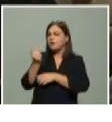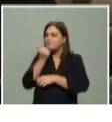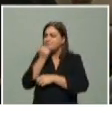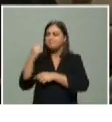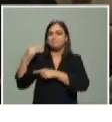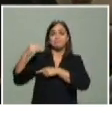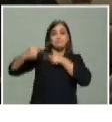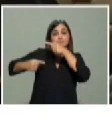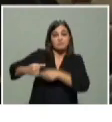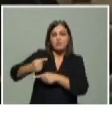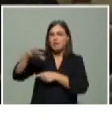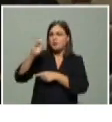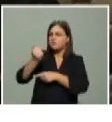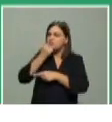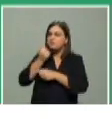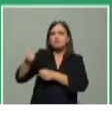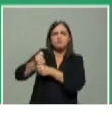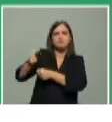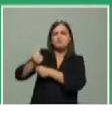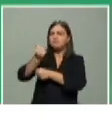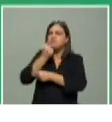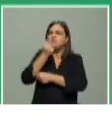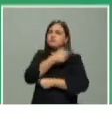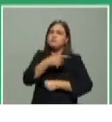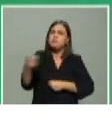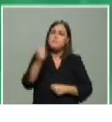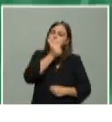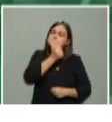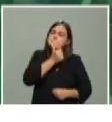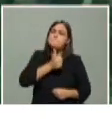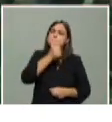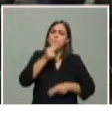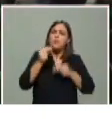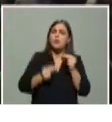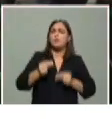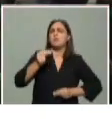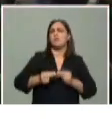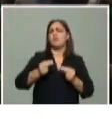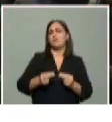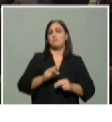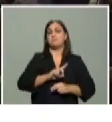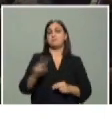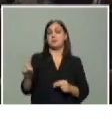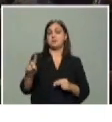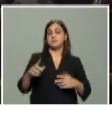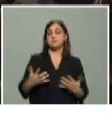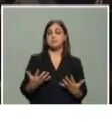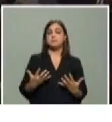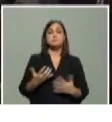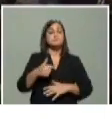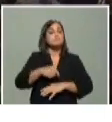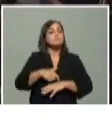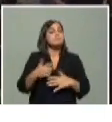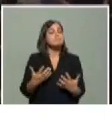το παλιό αρχείο. Οπότε, μέσα σε αυτό πιθανότατα να ήταν και η καταγραφή του Νίκου Ανδρουλάκη. Καλά, τώρα βέβαια ένα ερώτημα είναι πώς ένα